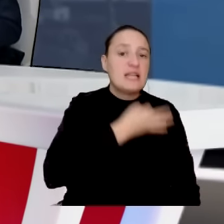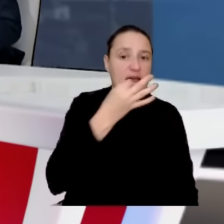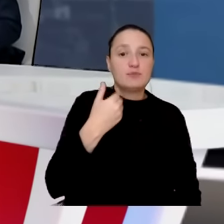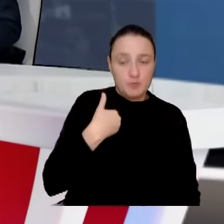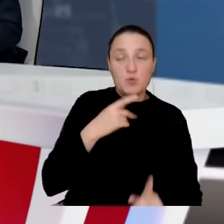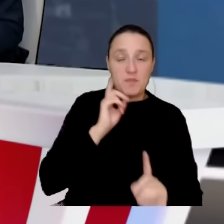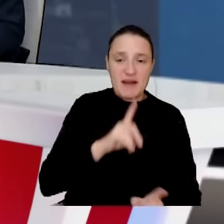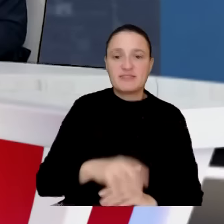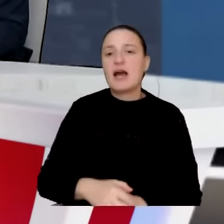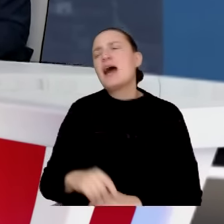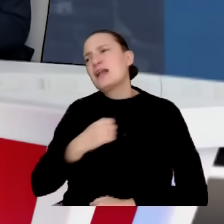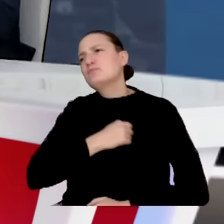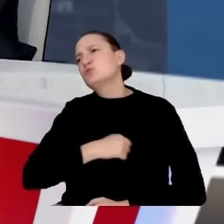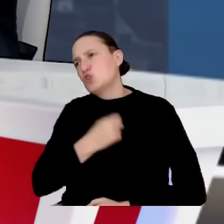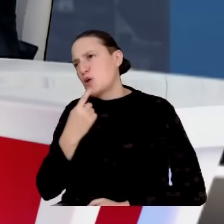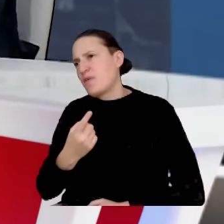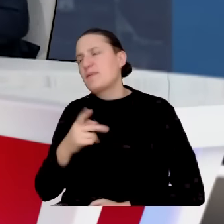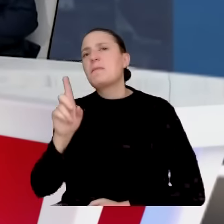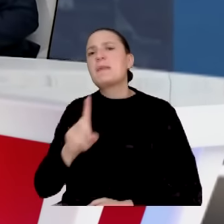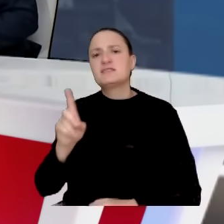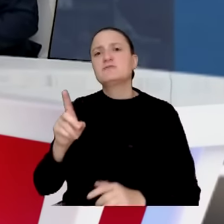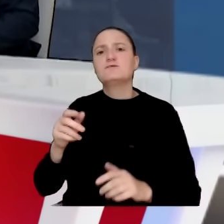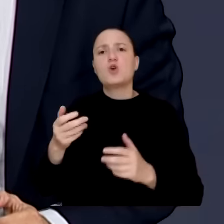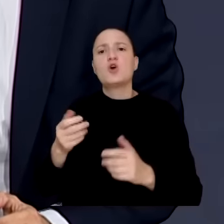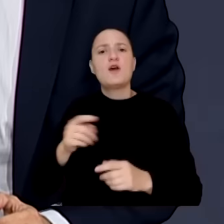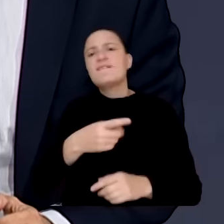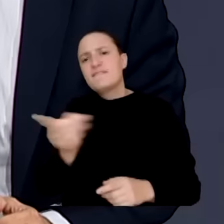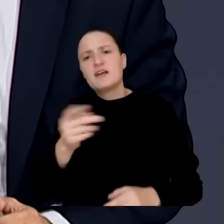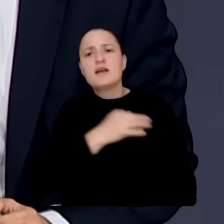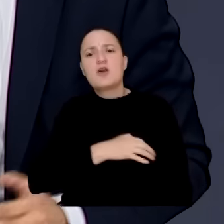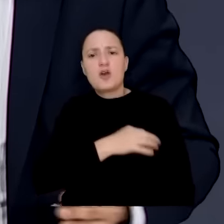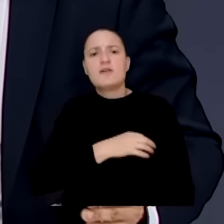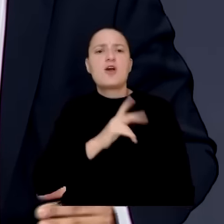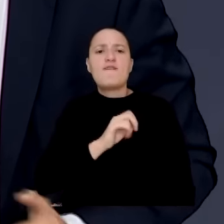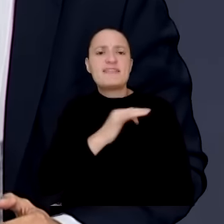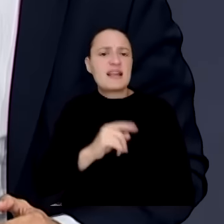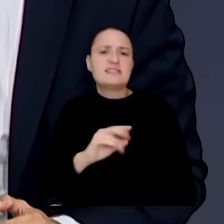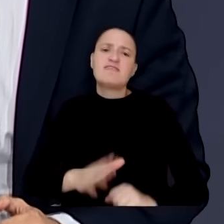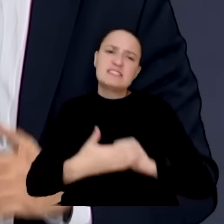przykrością stwierdzam to że państwo Dzisiaj jednak mimo wszystko bardzo często stoicie po stronie obecnej koalicji